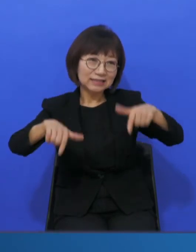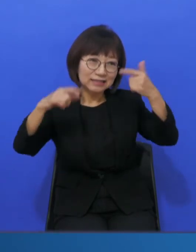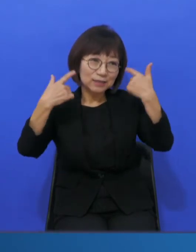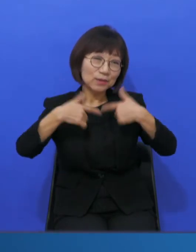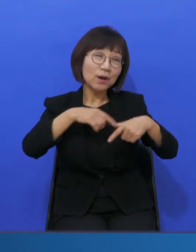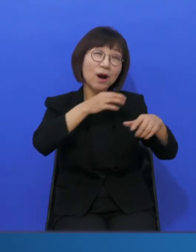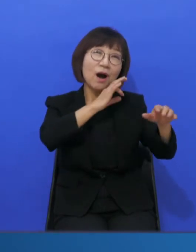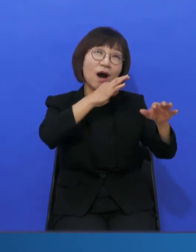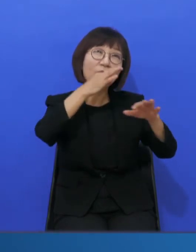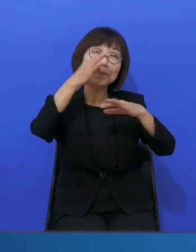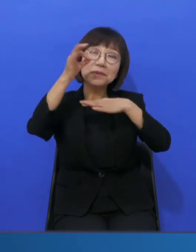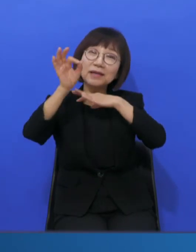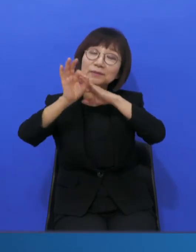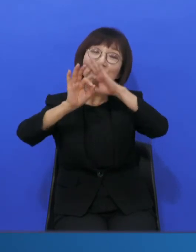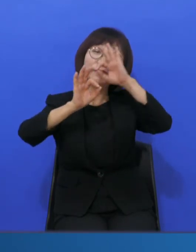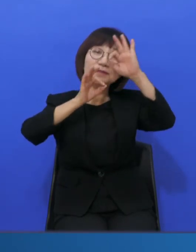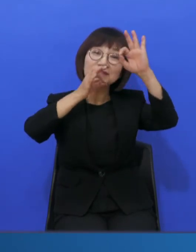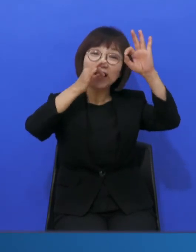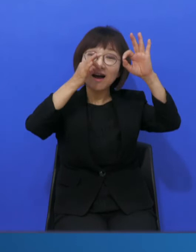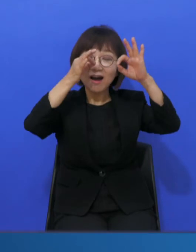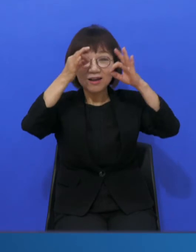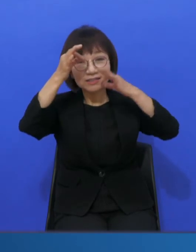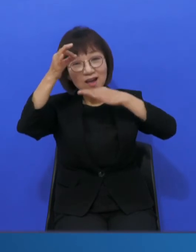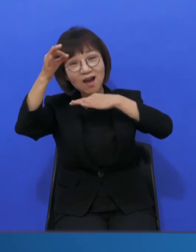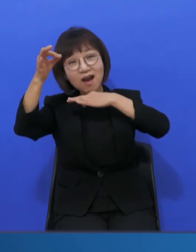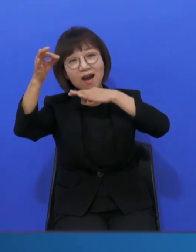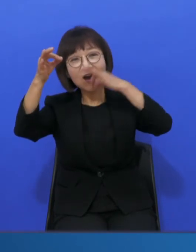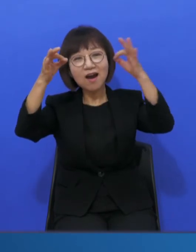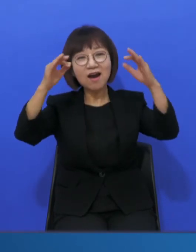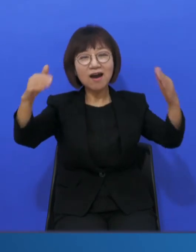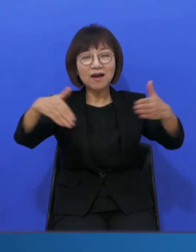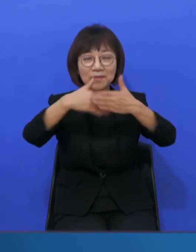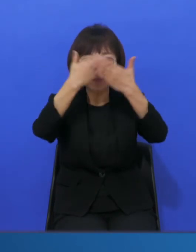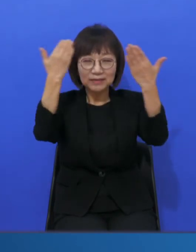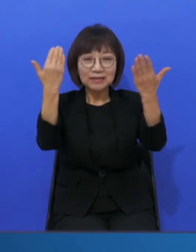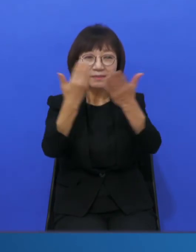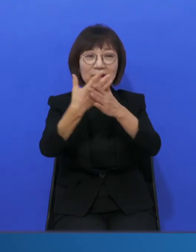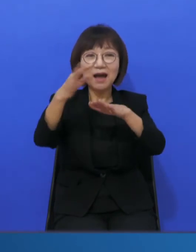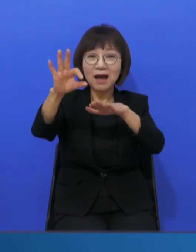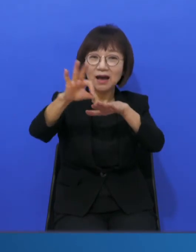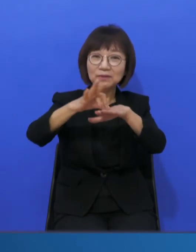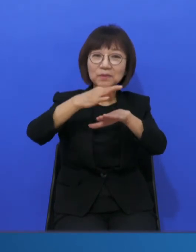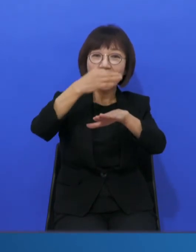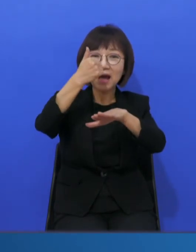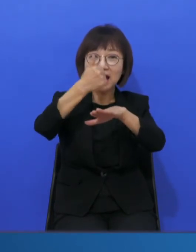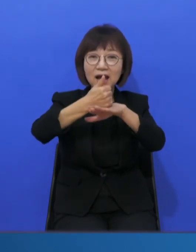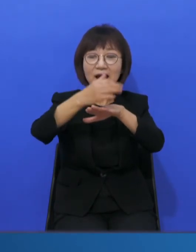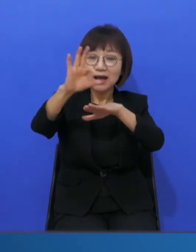늘 높이 불러서 내